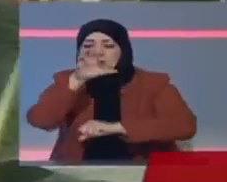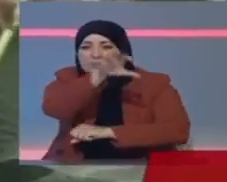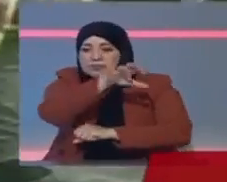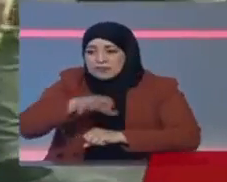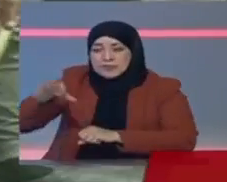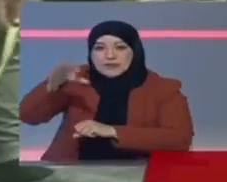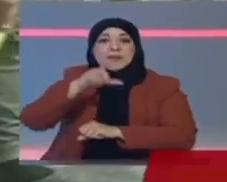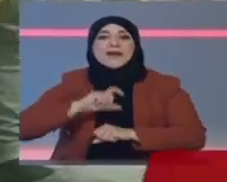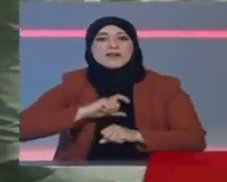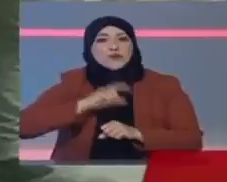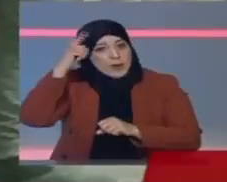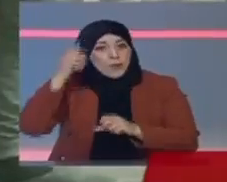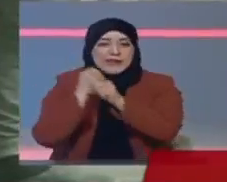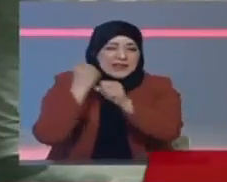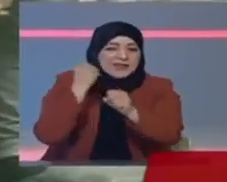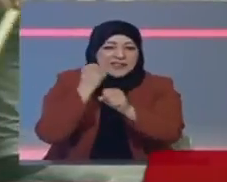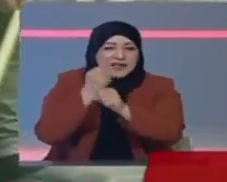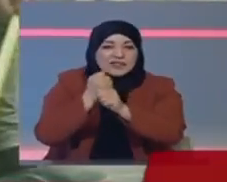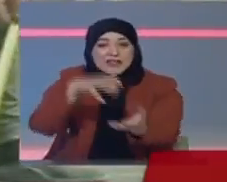اللازمه الجديد يستخدم